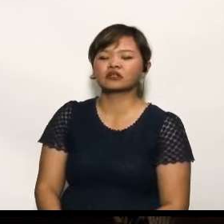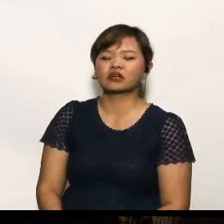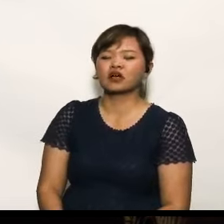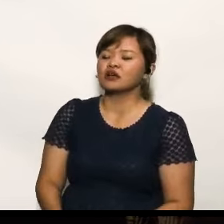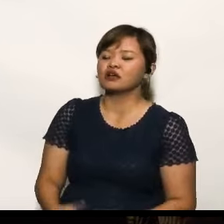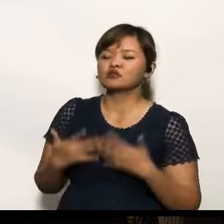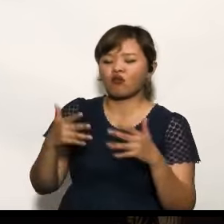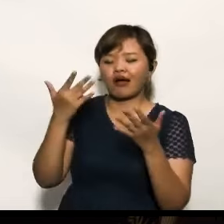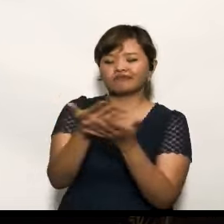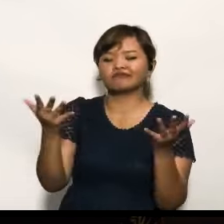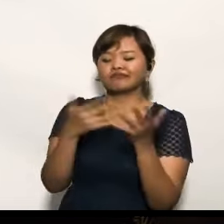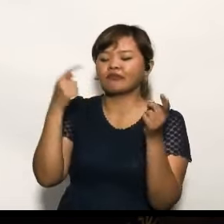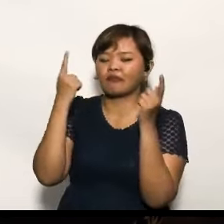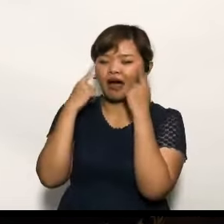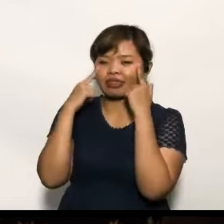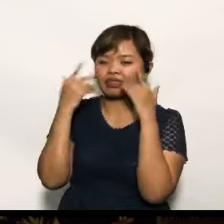Arahkan mata mereka kepada Engkau.